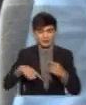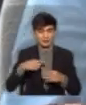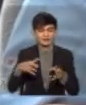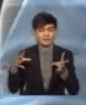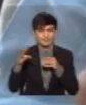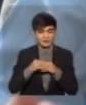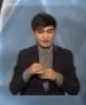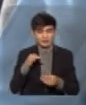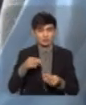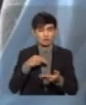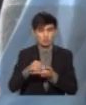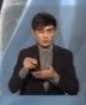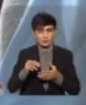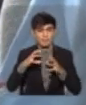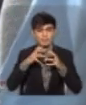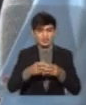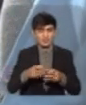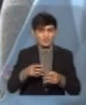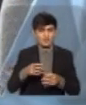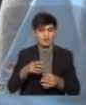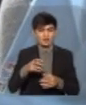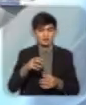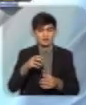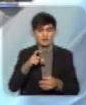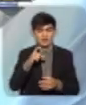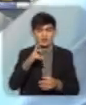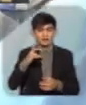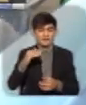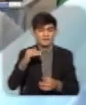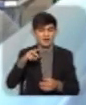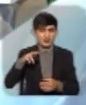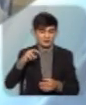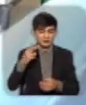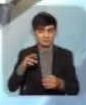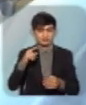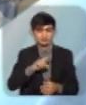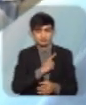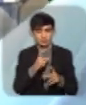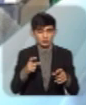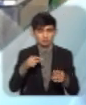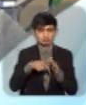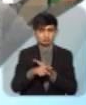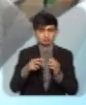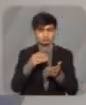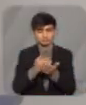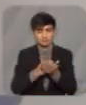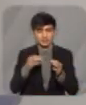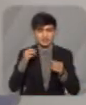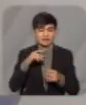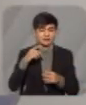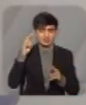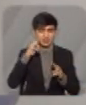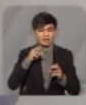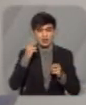закупаем мировую инфляцию эксперты не берутся делать прогнозы так как не знают как будет